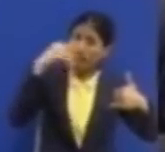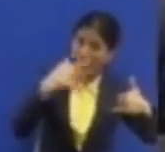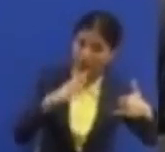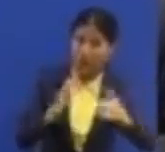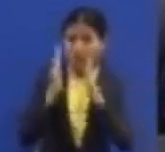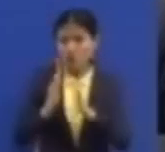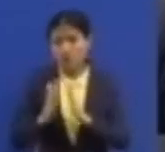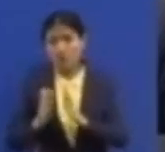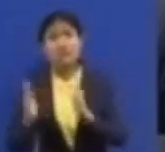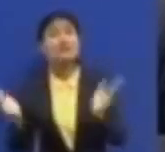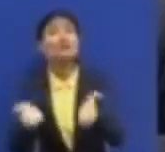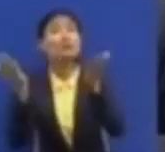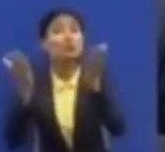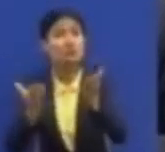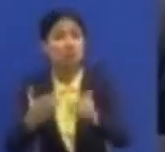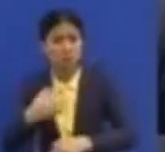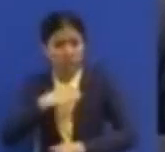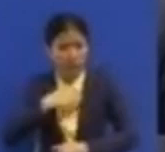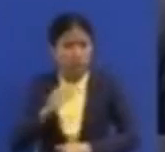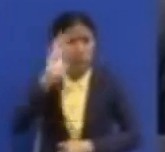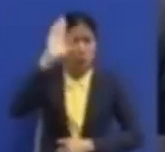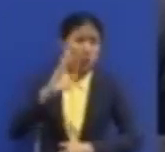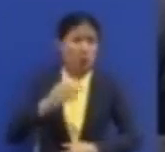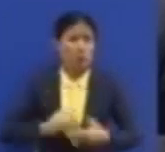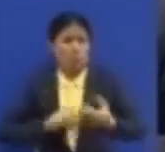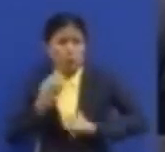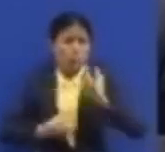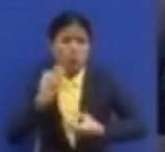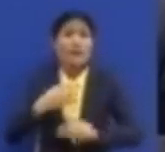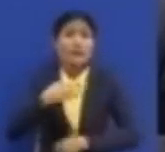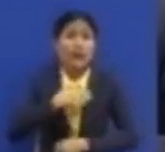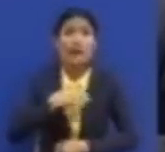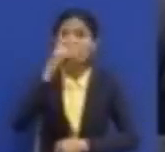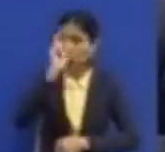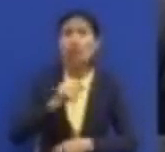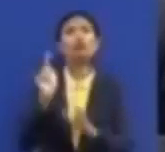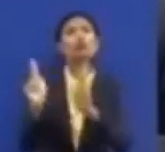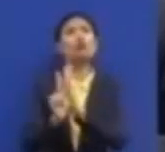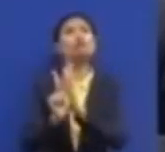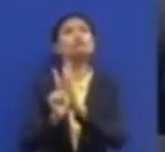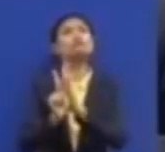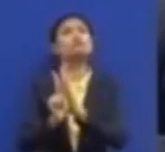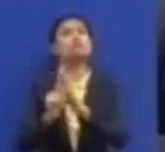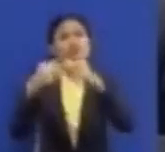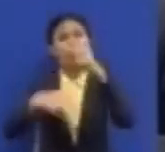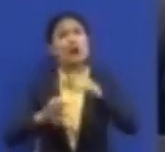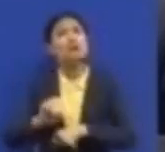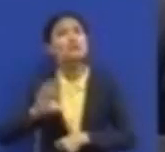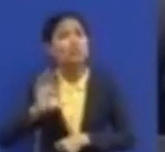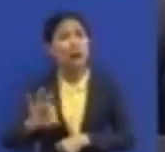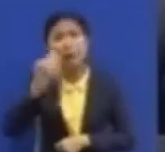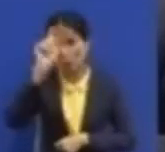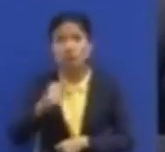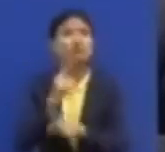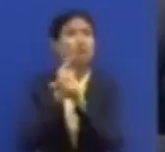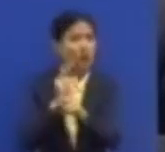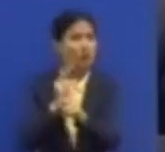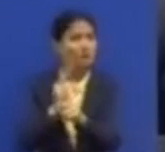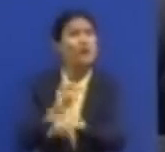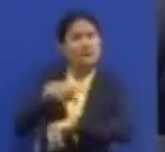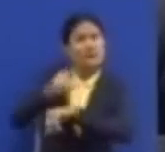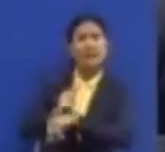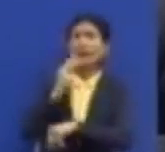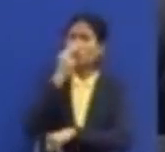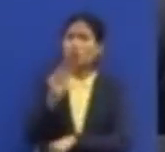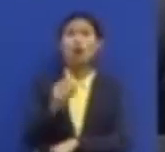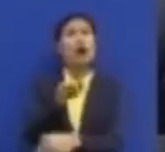ายอยู่ก็ต้องเป็นไปตามข้อบังคับข้อ59ต้องให้มีการอภิปรายตามสมควรถึงจะมีการปิด